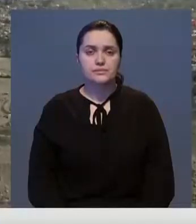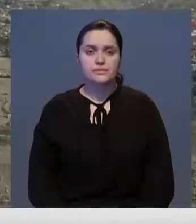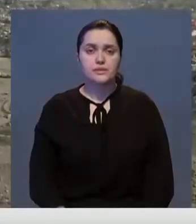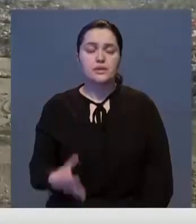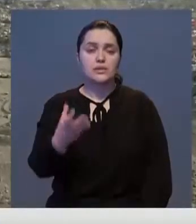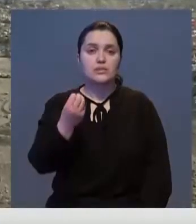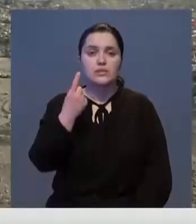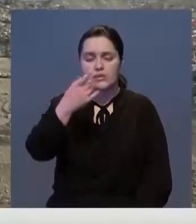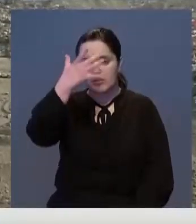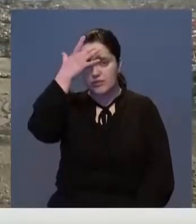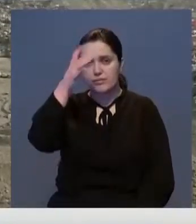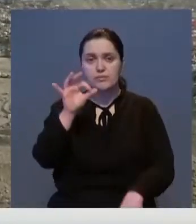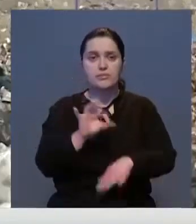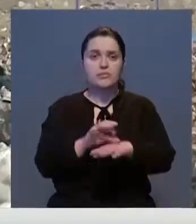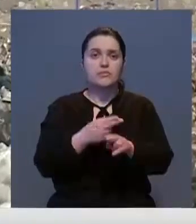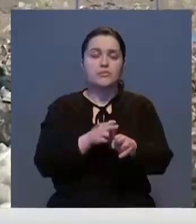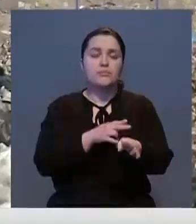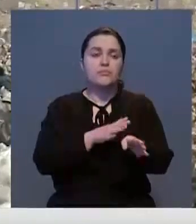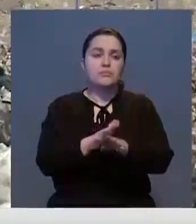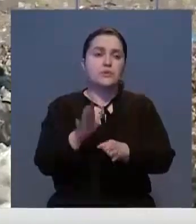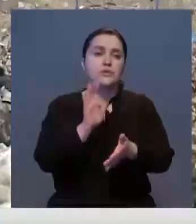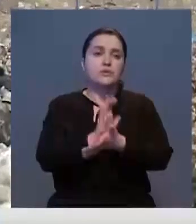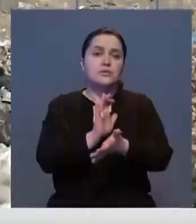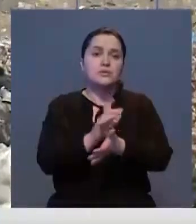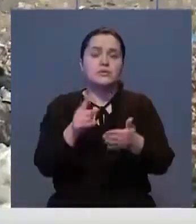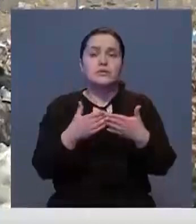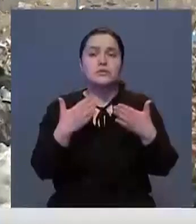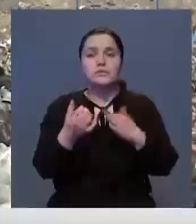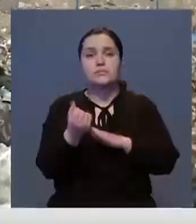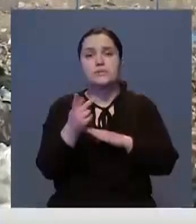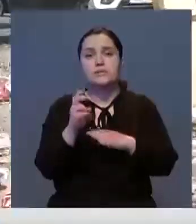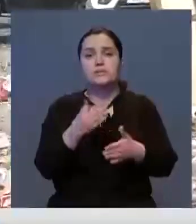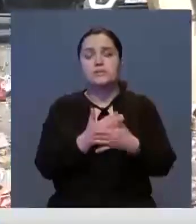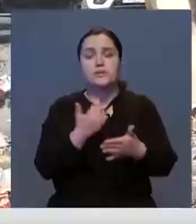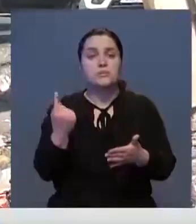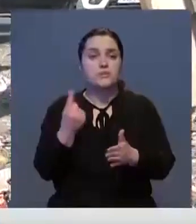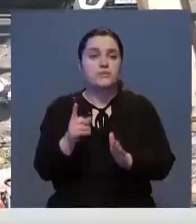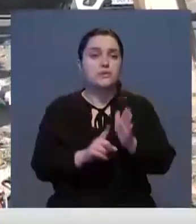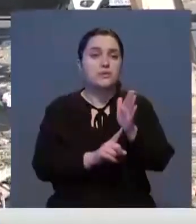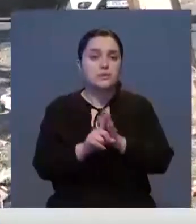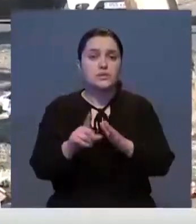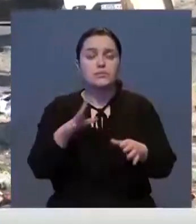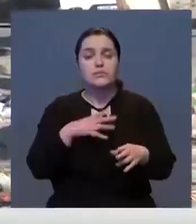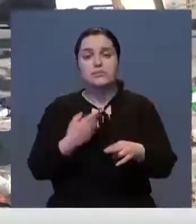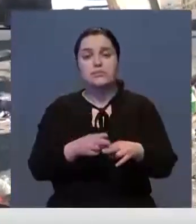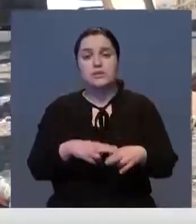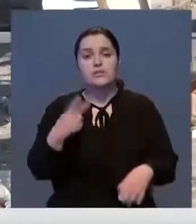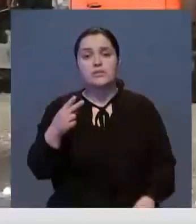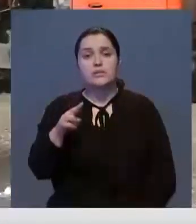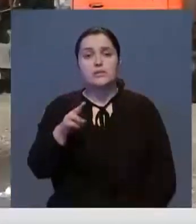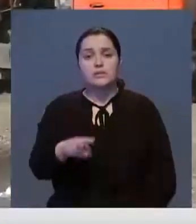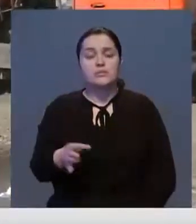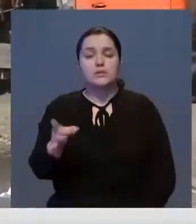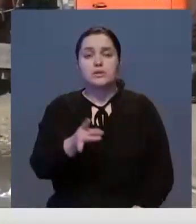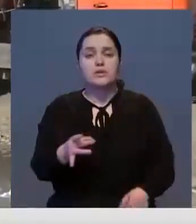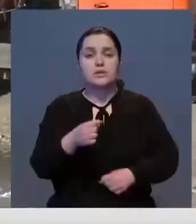Еще одна головная боль – переполненный мусорный полигон. Его открыли 15 лет назад. Первоначально свалка располагалась в 20 километрах от райцентра,